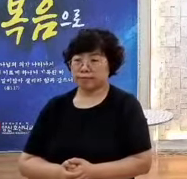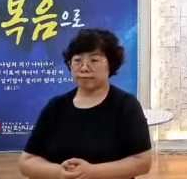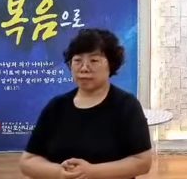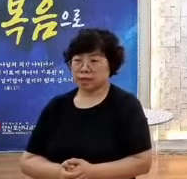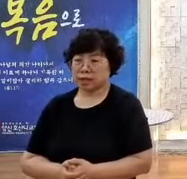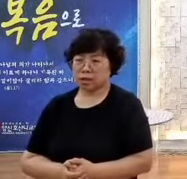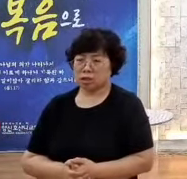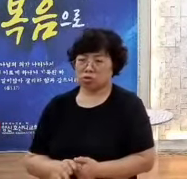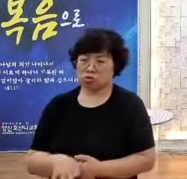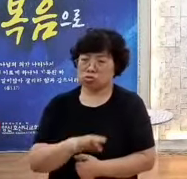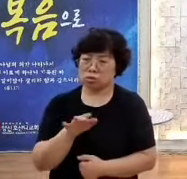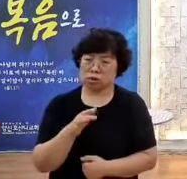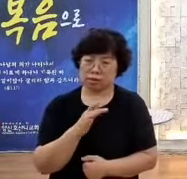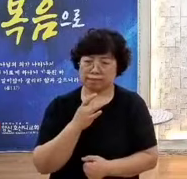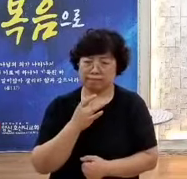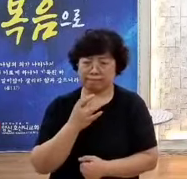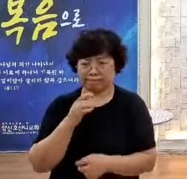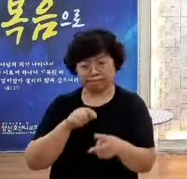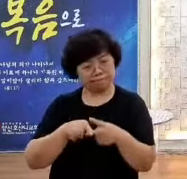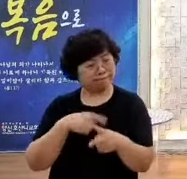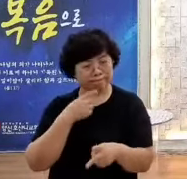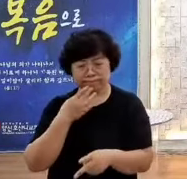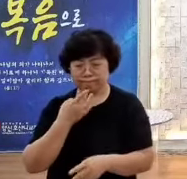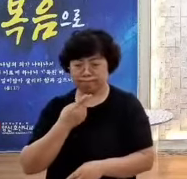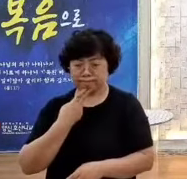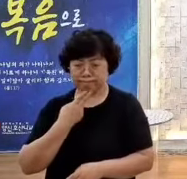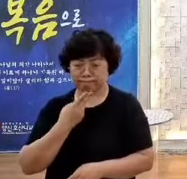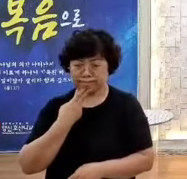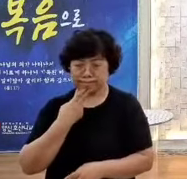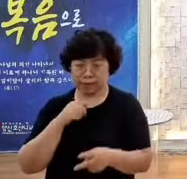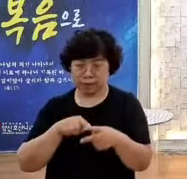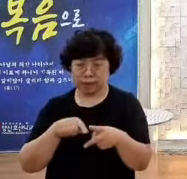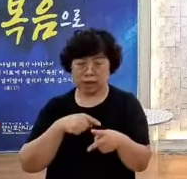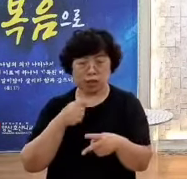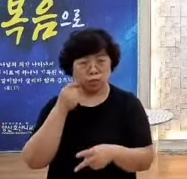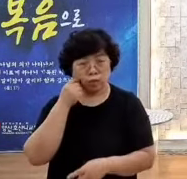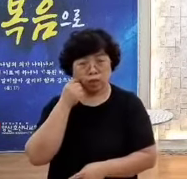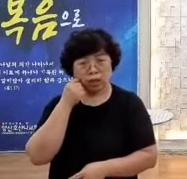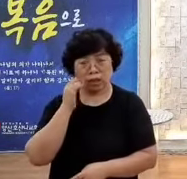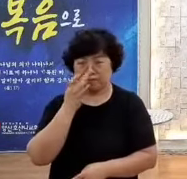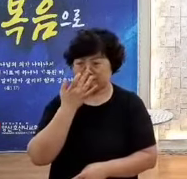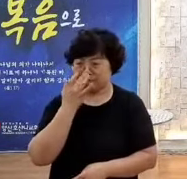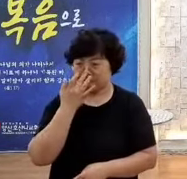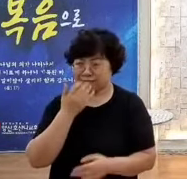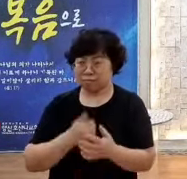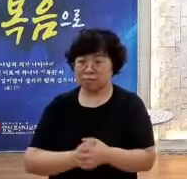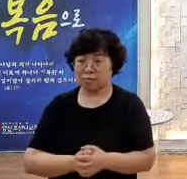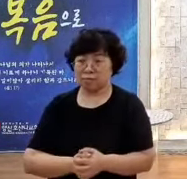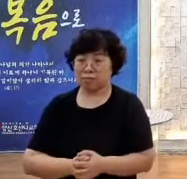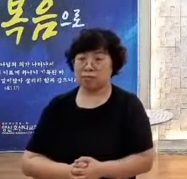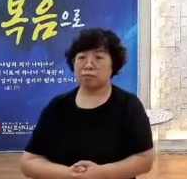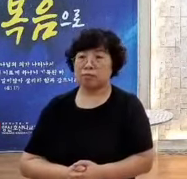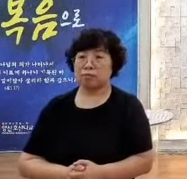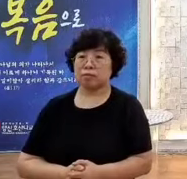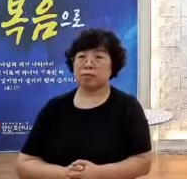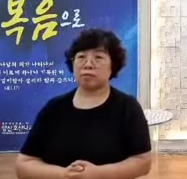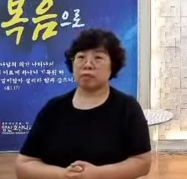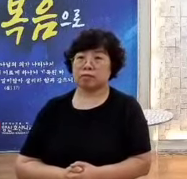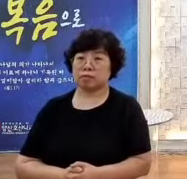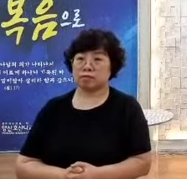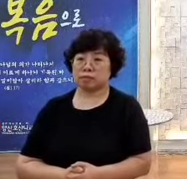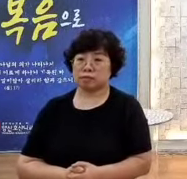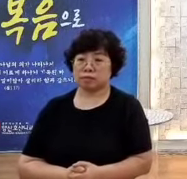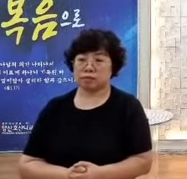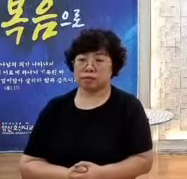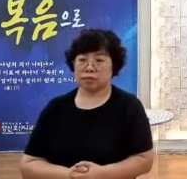정말 도무지 이해하지 못할 사랑이란 말이에요. 이게 그랬어요. 여러분, 자식도 여러분, 그래도 부모 말씀